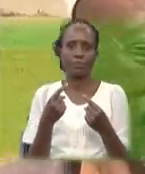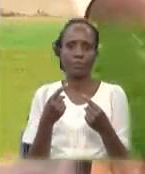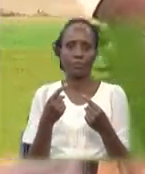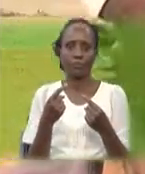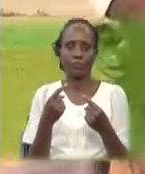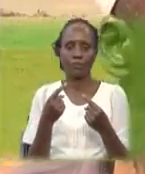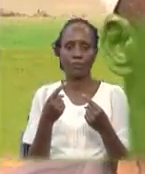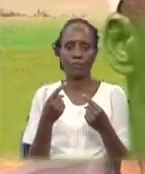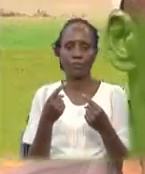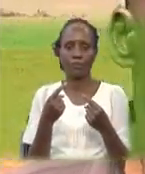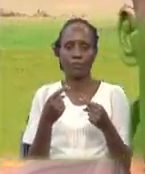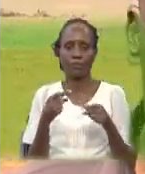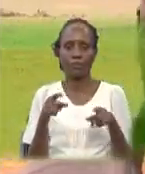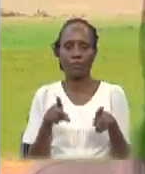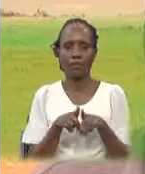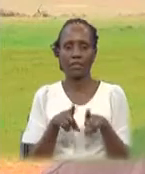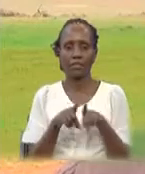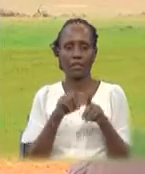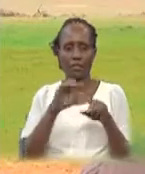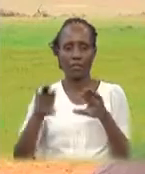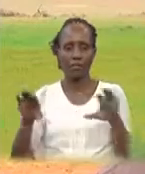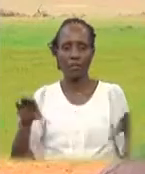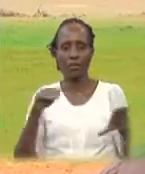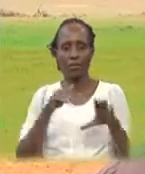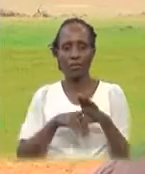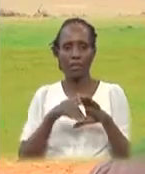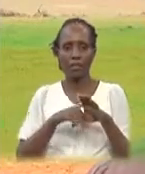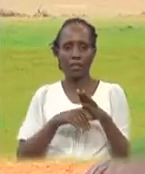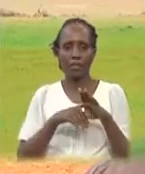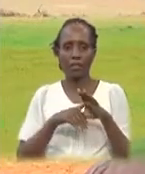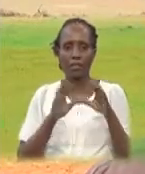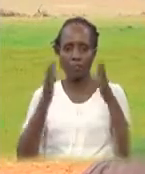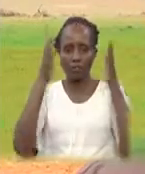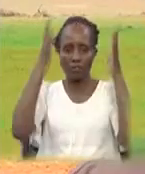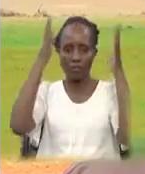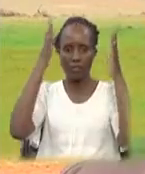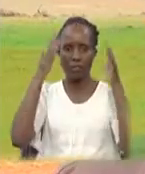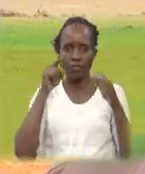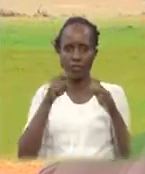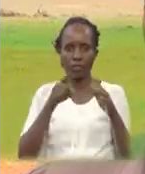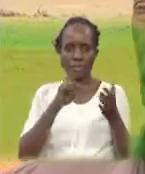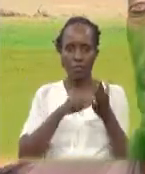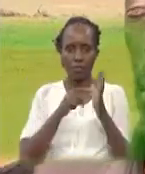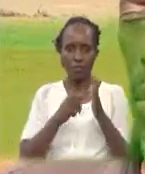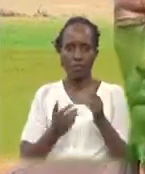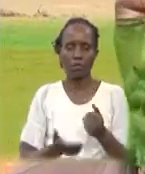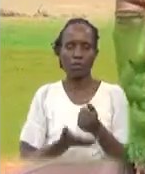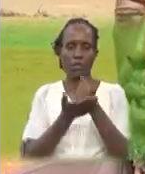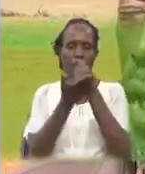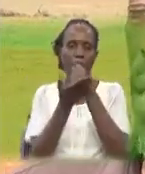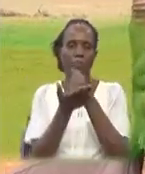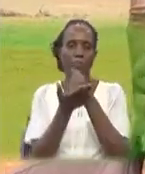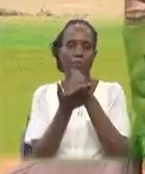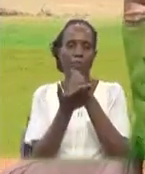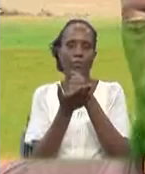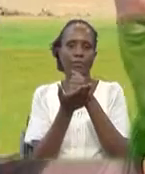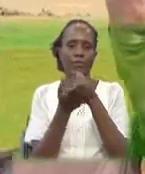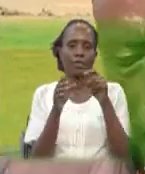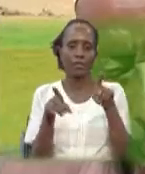game kama mnyama porini. Kwa hivyo mradi ni sawa, na pia